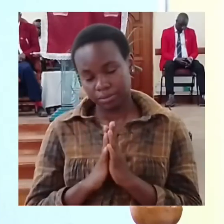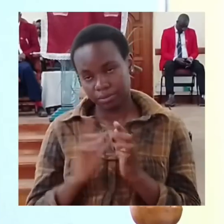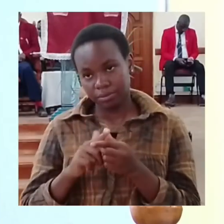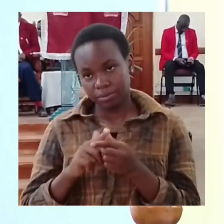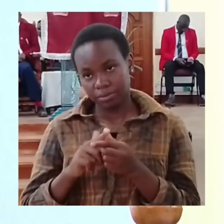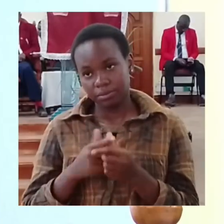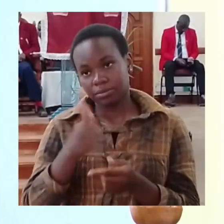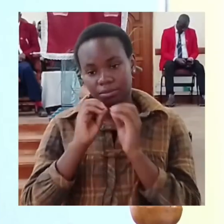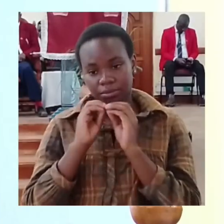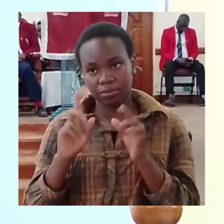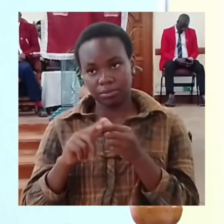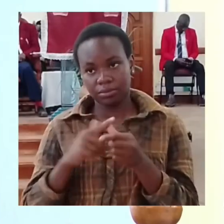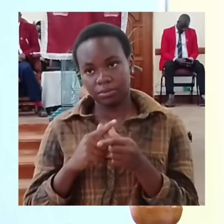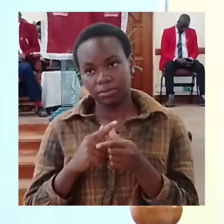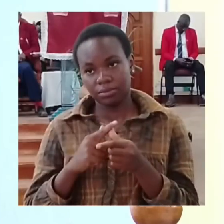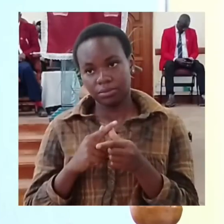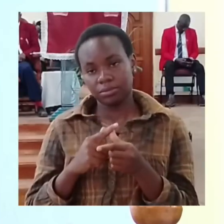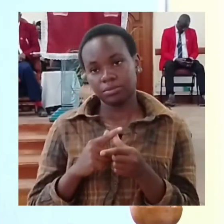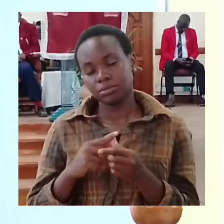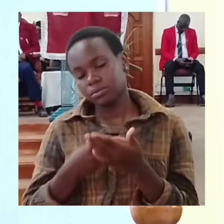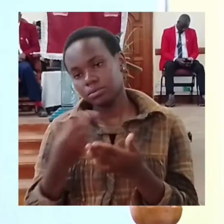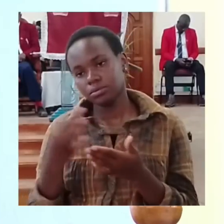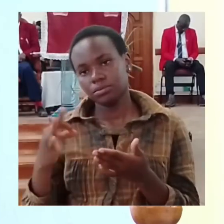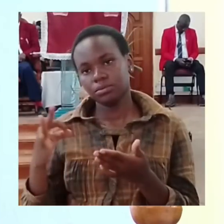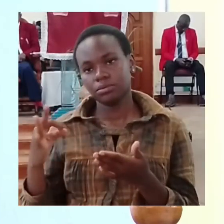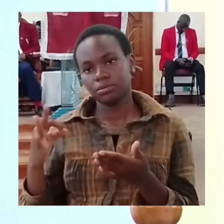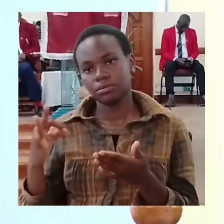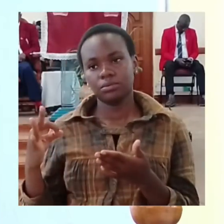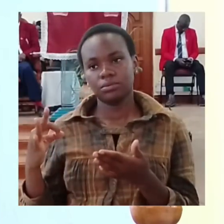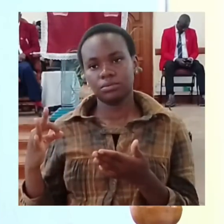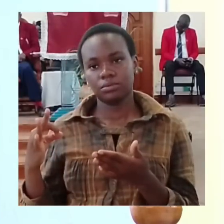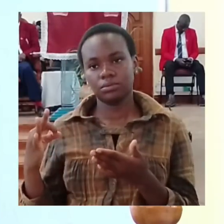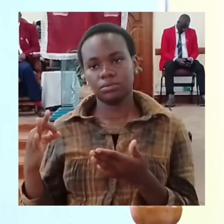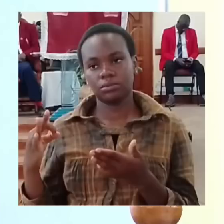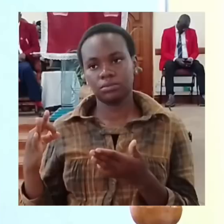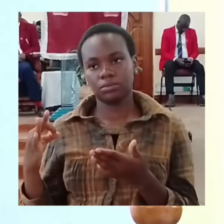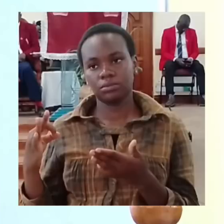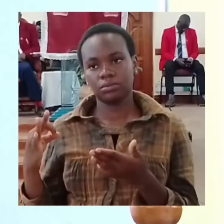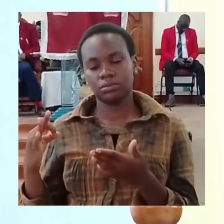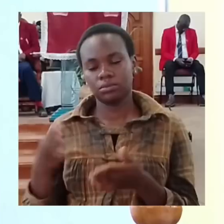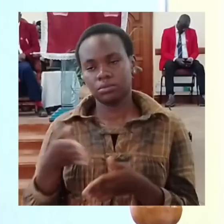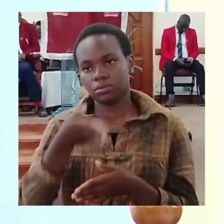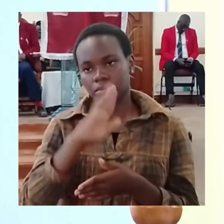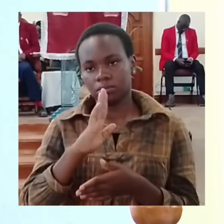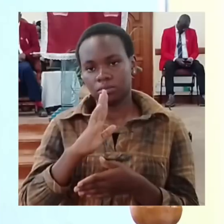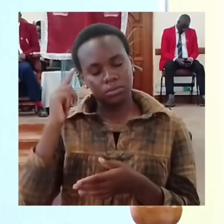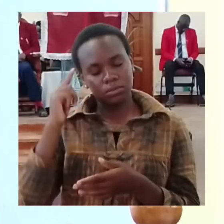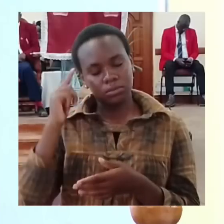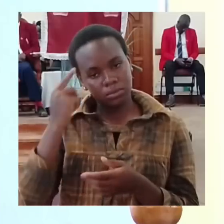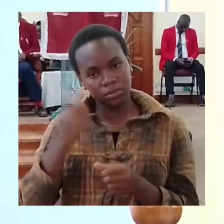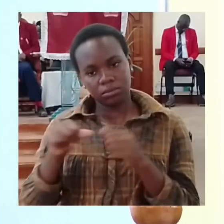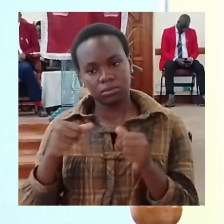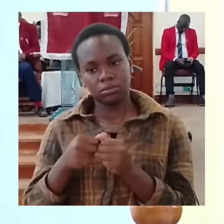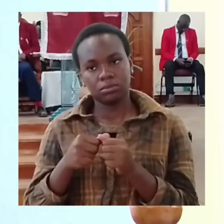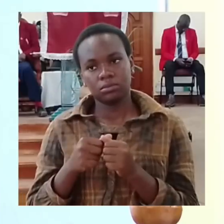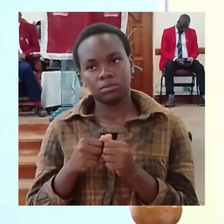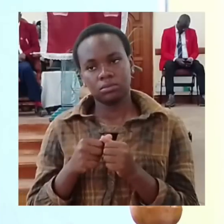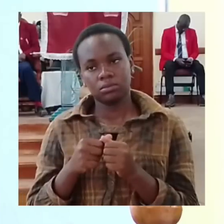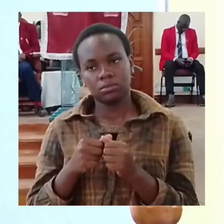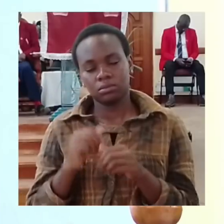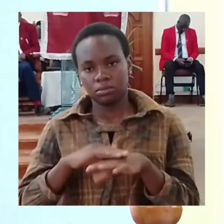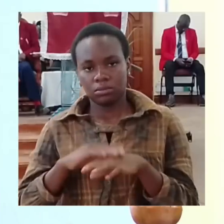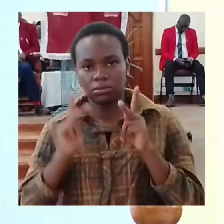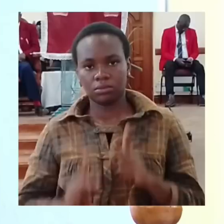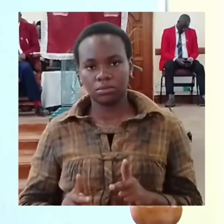Mwathani riu na undu wa gutuhe roho waku mutheru. Ithue Ngai twiciragia ati hindi iria turoneka ta